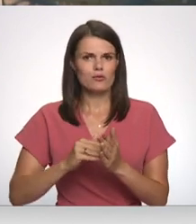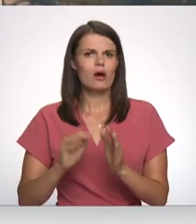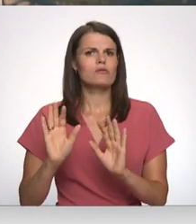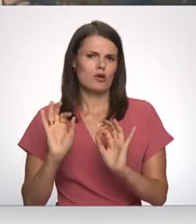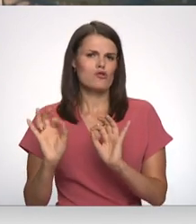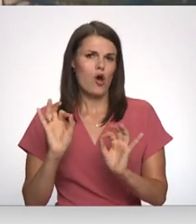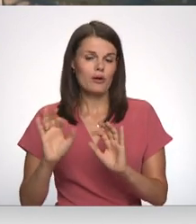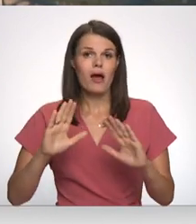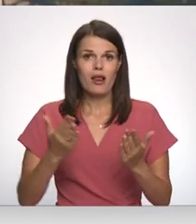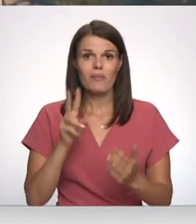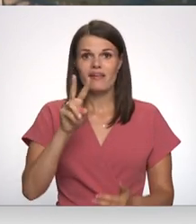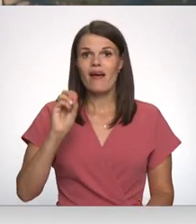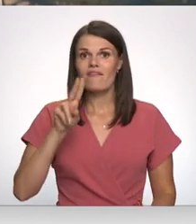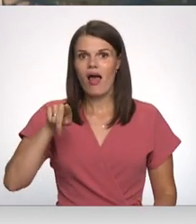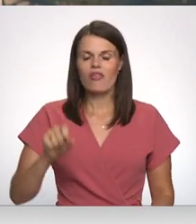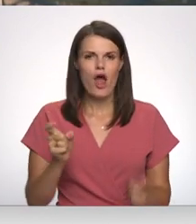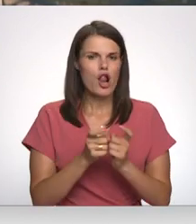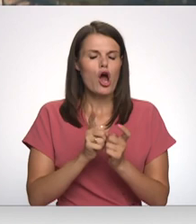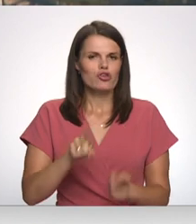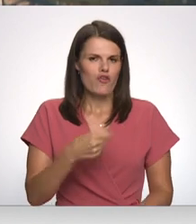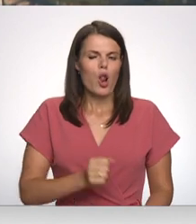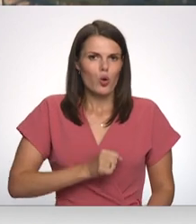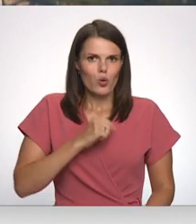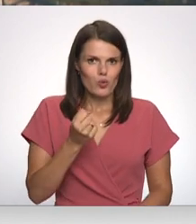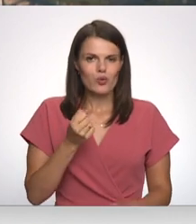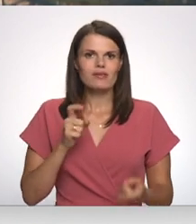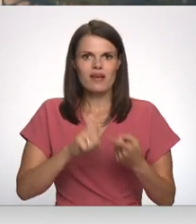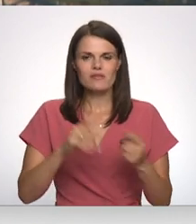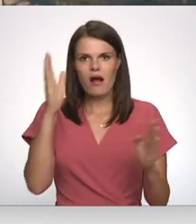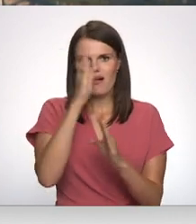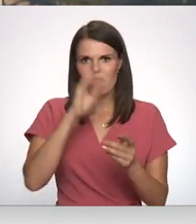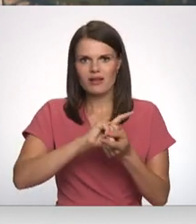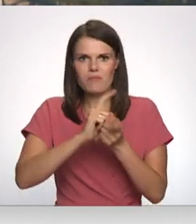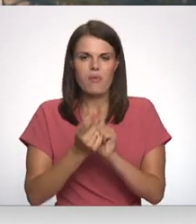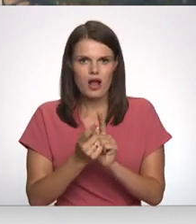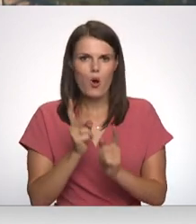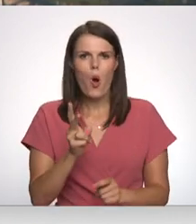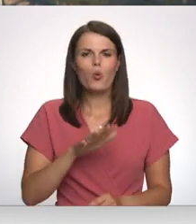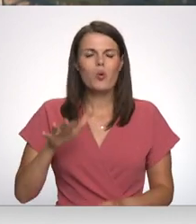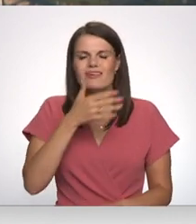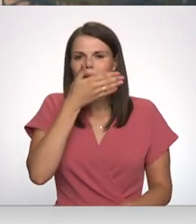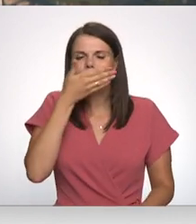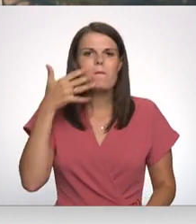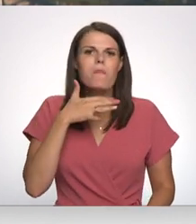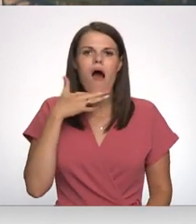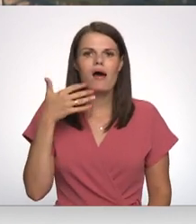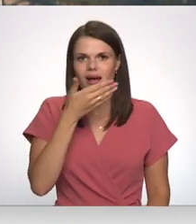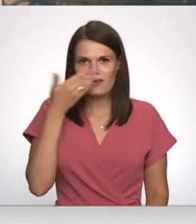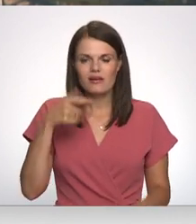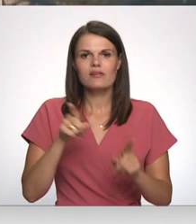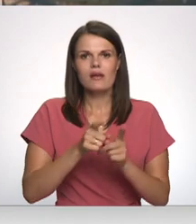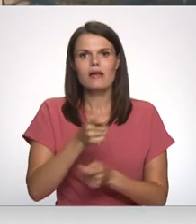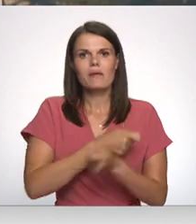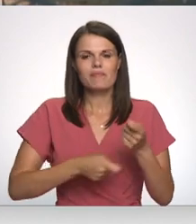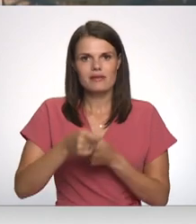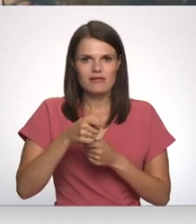tad Ventā lašiem kļūst arvien grūtāk. To ietekmē klimata pārmaiņas, Kurzemē lašiem kļūst par siltu. Arī saimnieciskās darbības